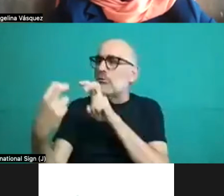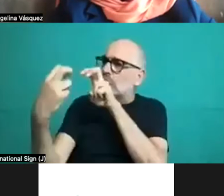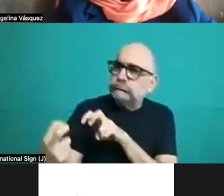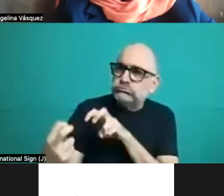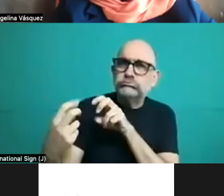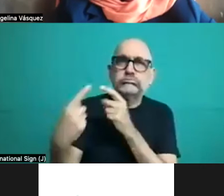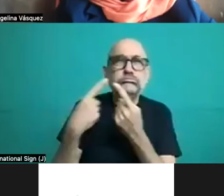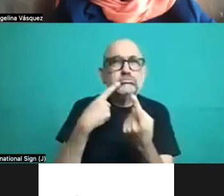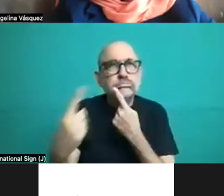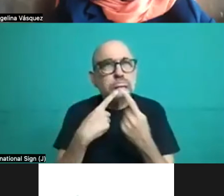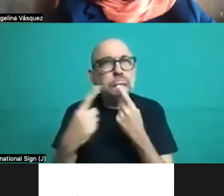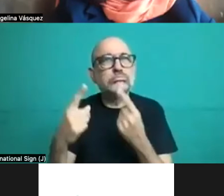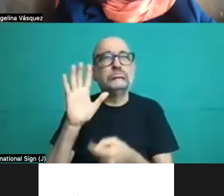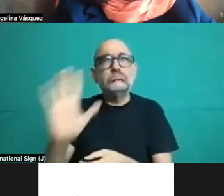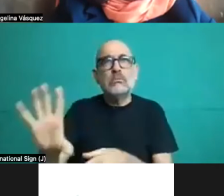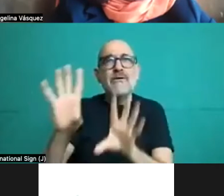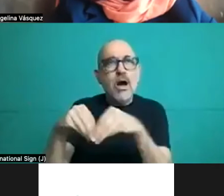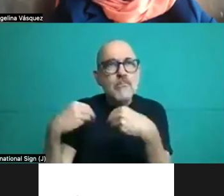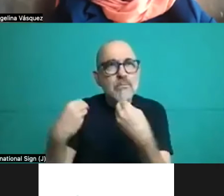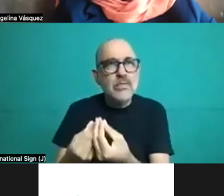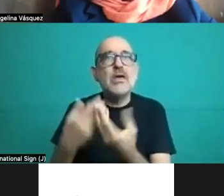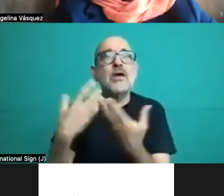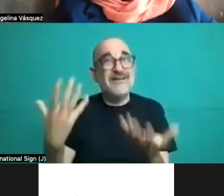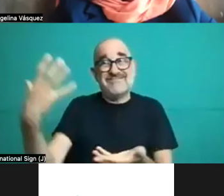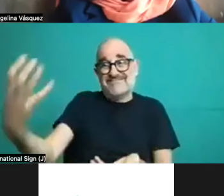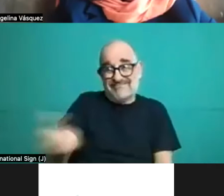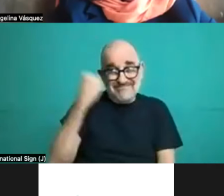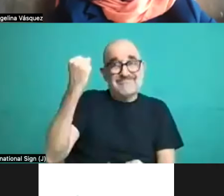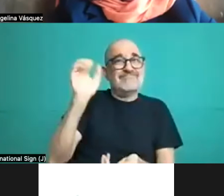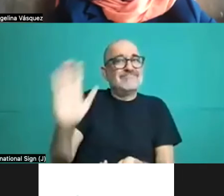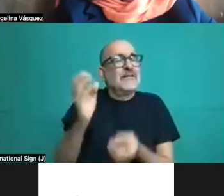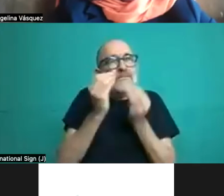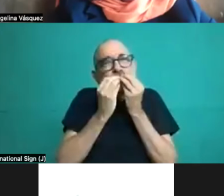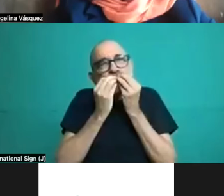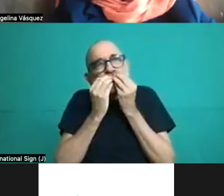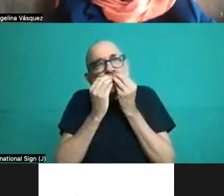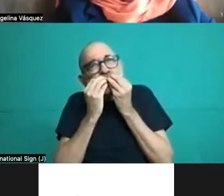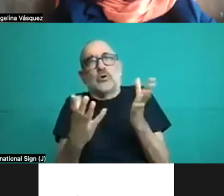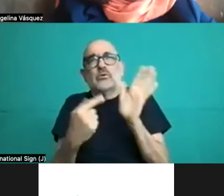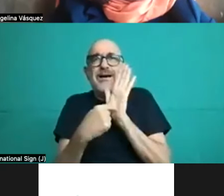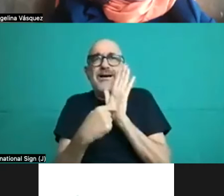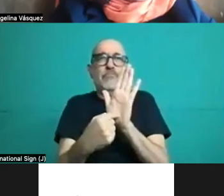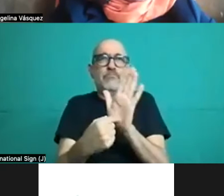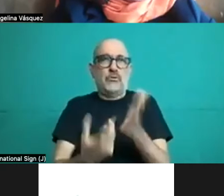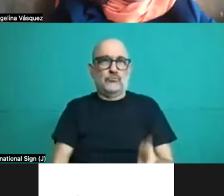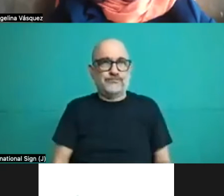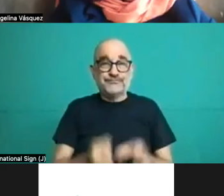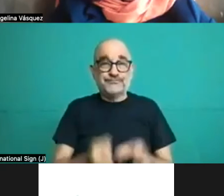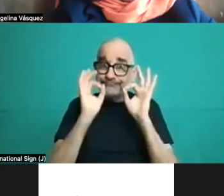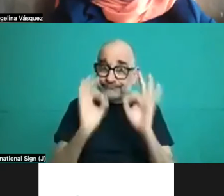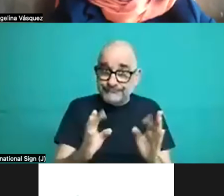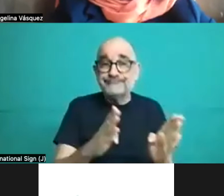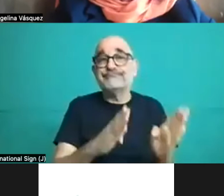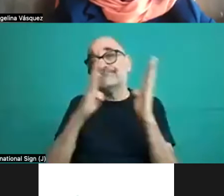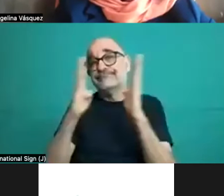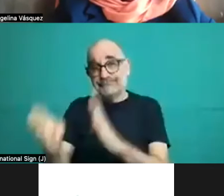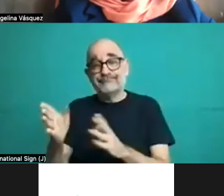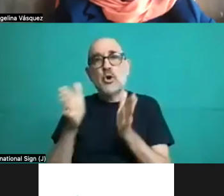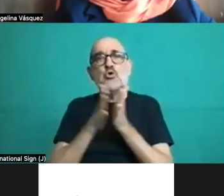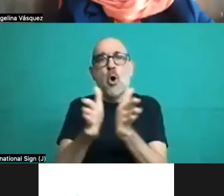En effet, il faut impliquer les patients leurs proches. C'est un exemple à